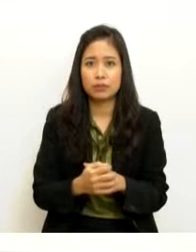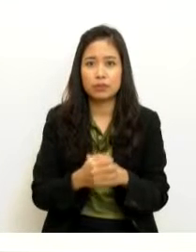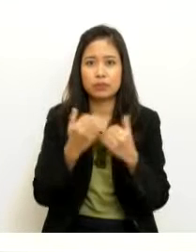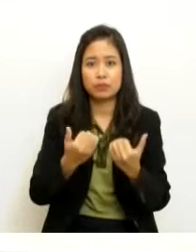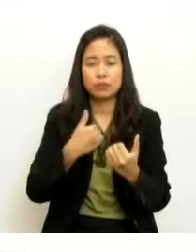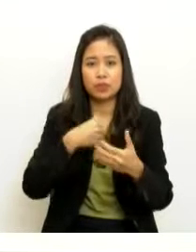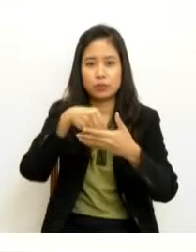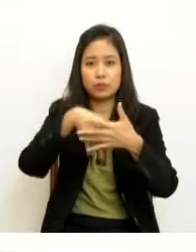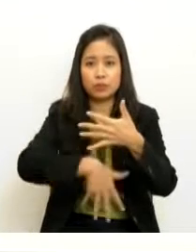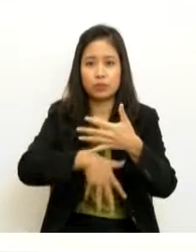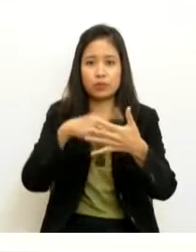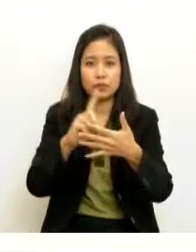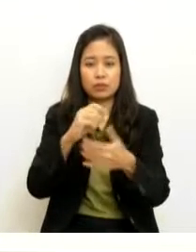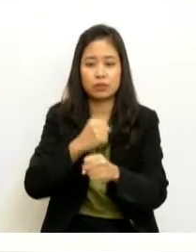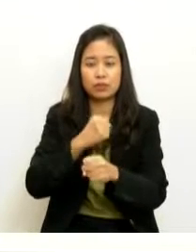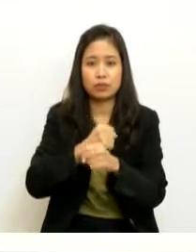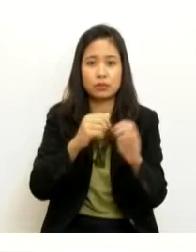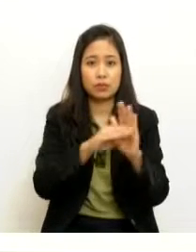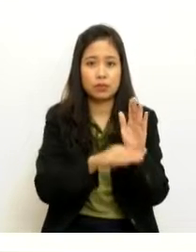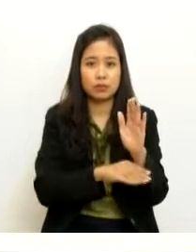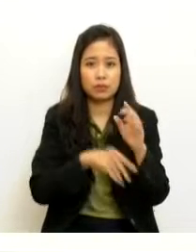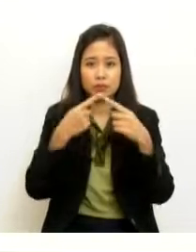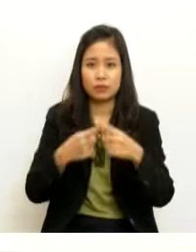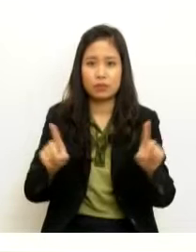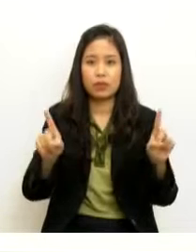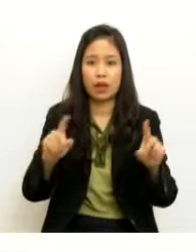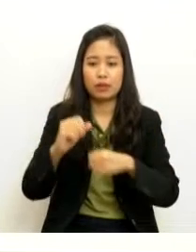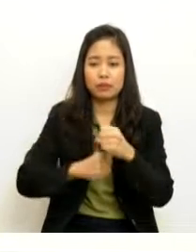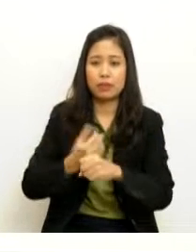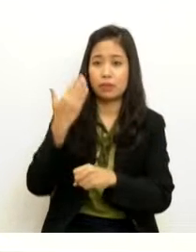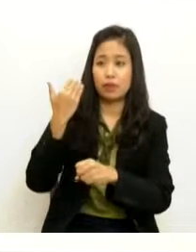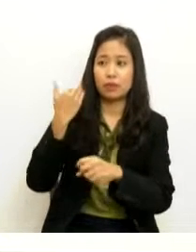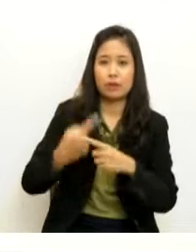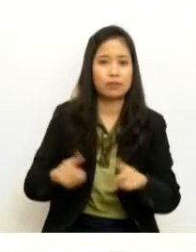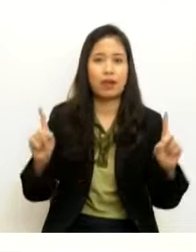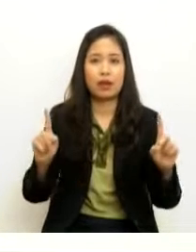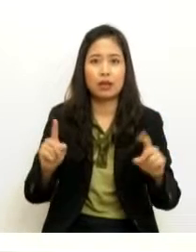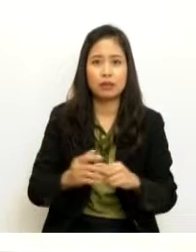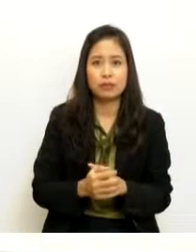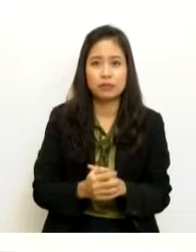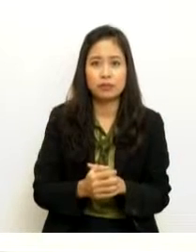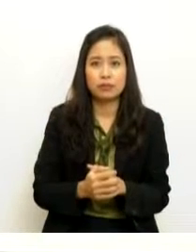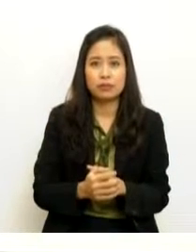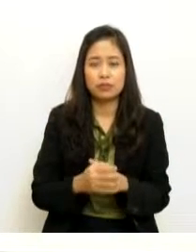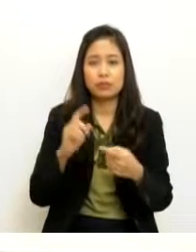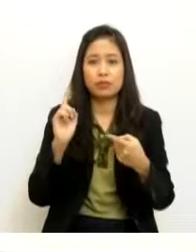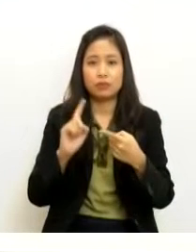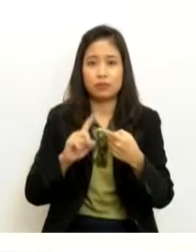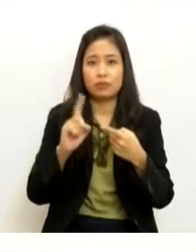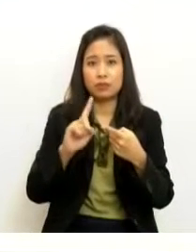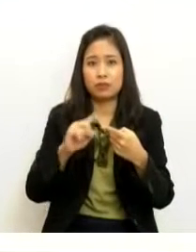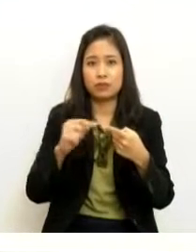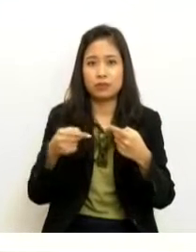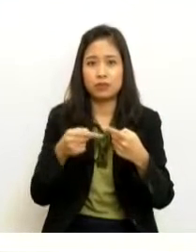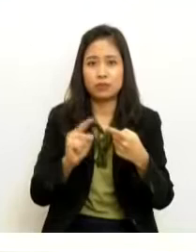สร้างในการดำเนินการเนี่ยแตกต่างไปจากปีที่ผ่านมาไม่มากครับเพียงเล็กน้อยประเด็นที่1ครับเร